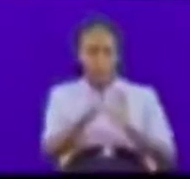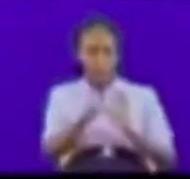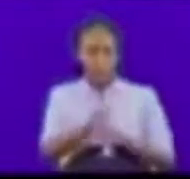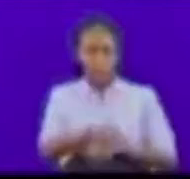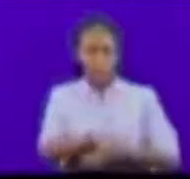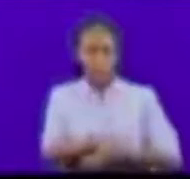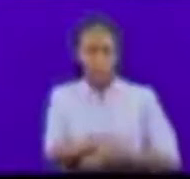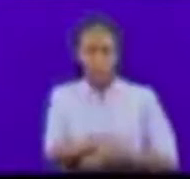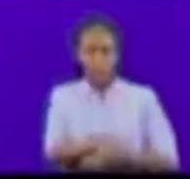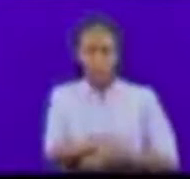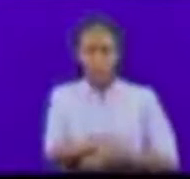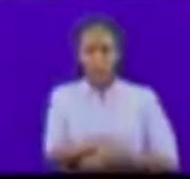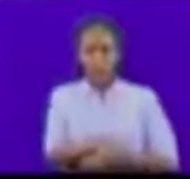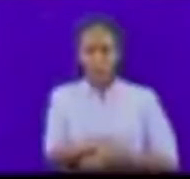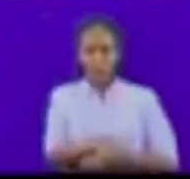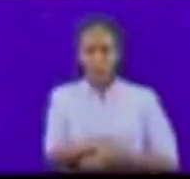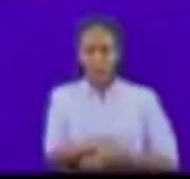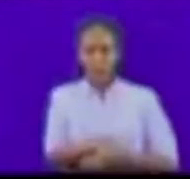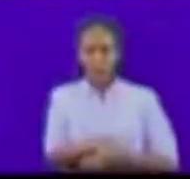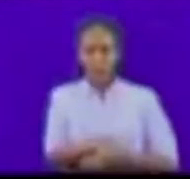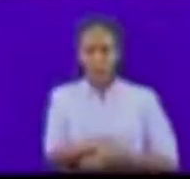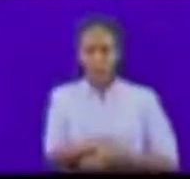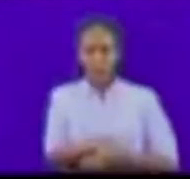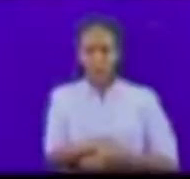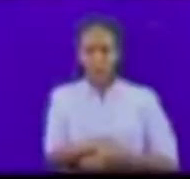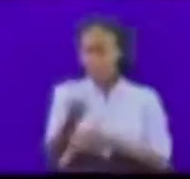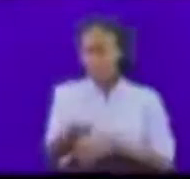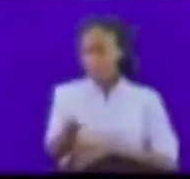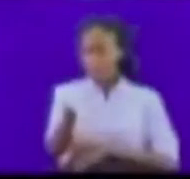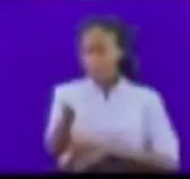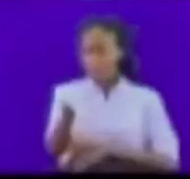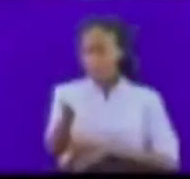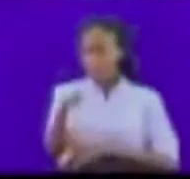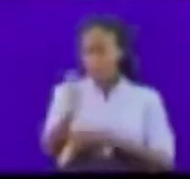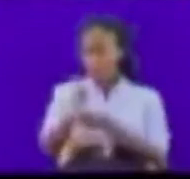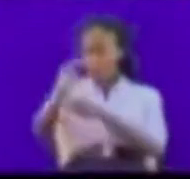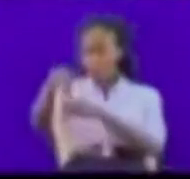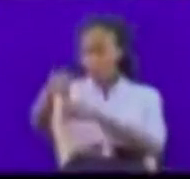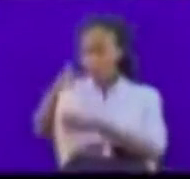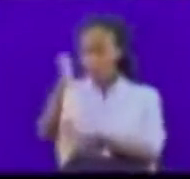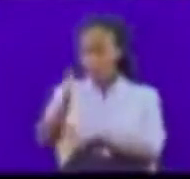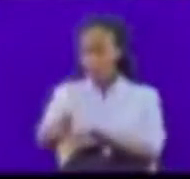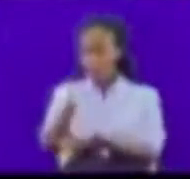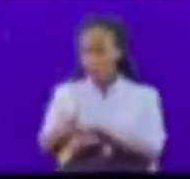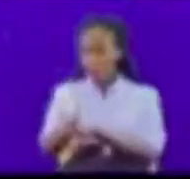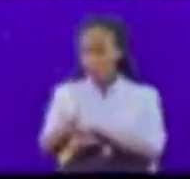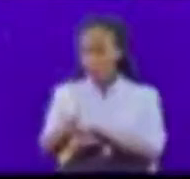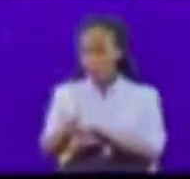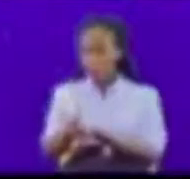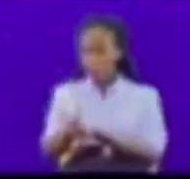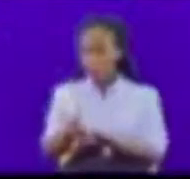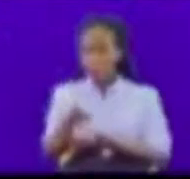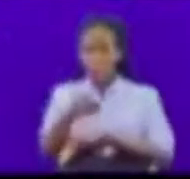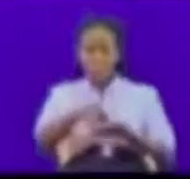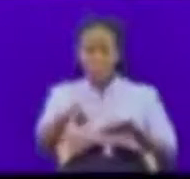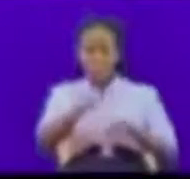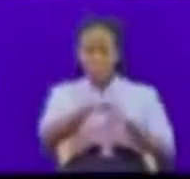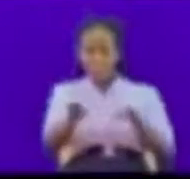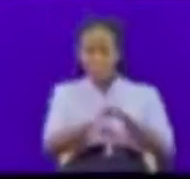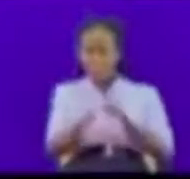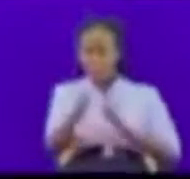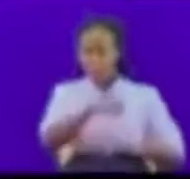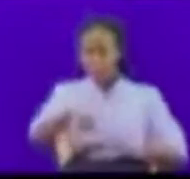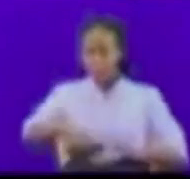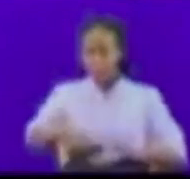Matokeo ya kura nda kuthibitisha uteuzi wa makamu wa rais Dr. Philip Isidori Mpango. Jumla ya kura